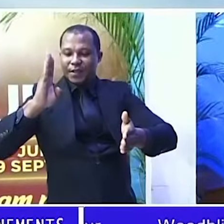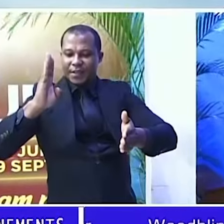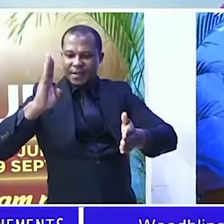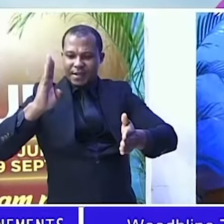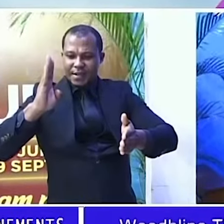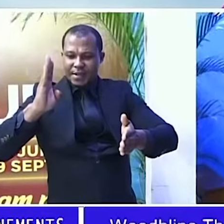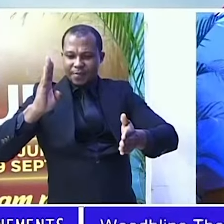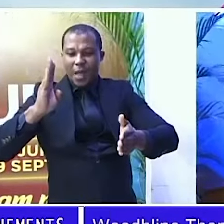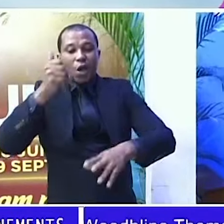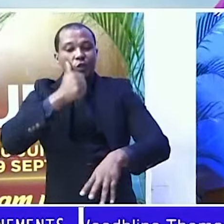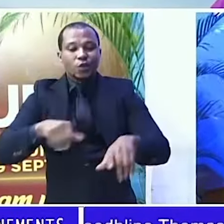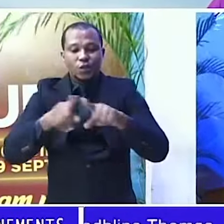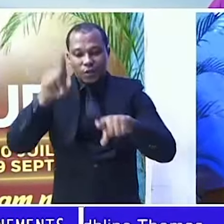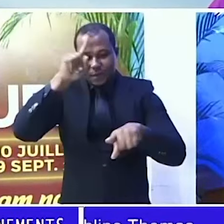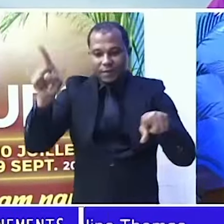Frère Maxime,